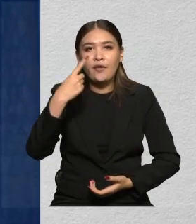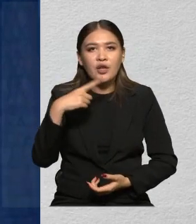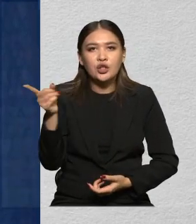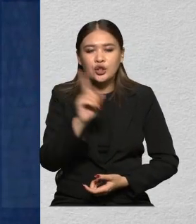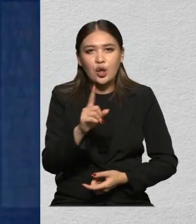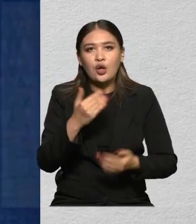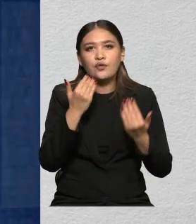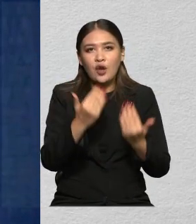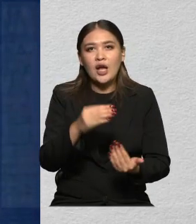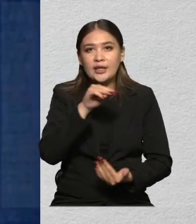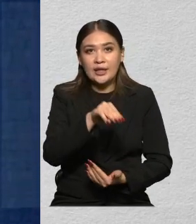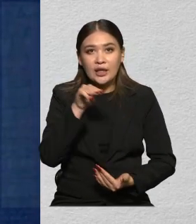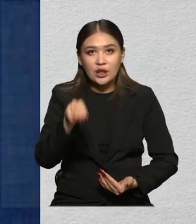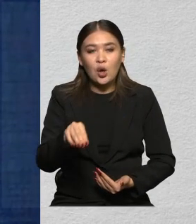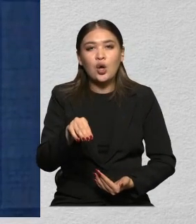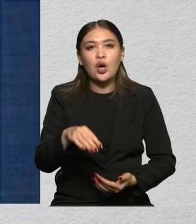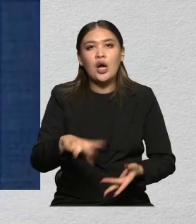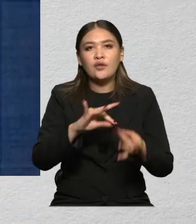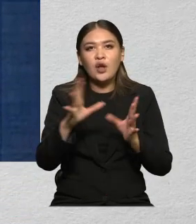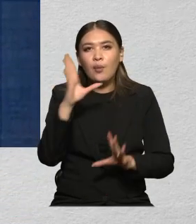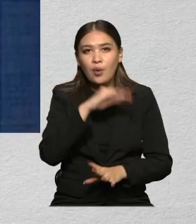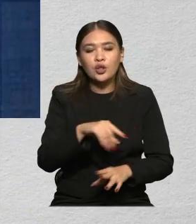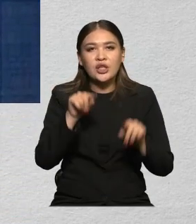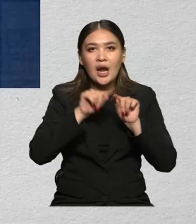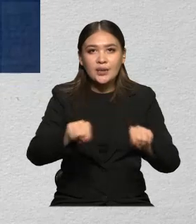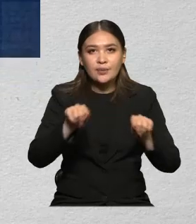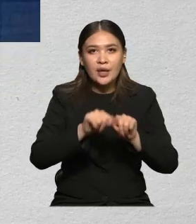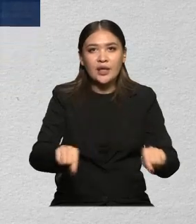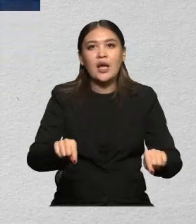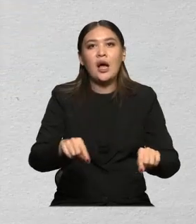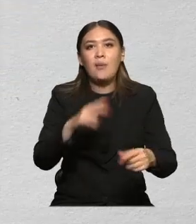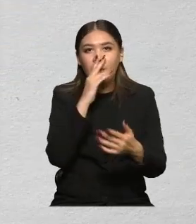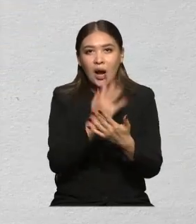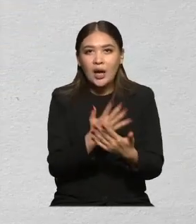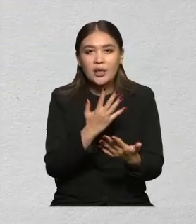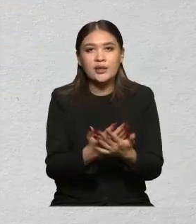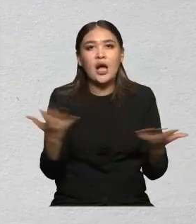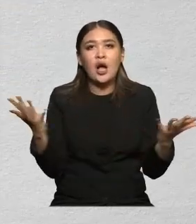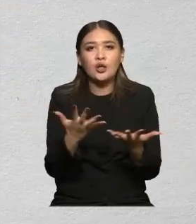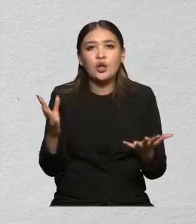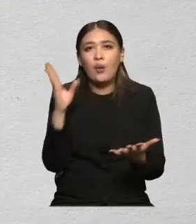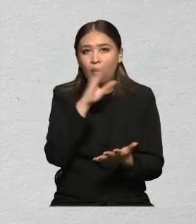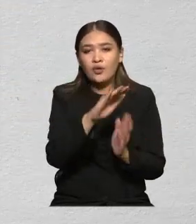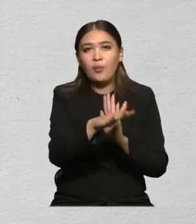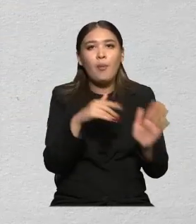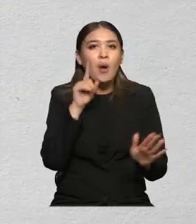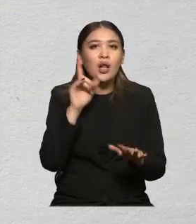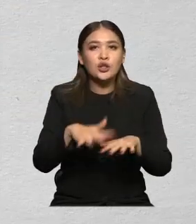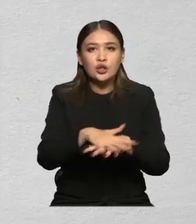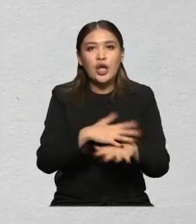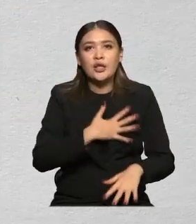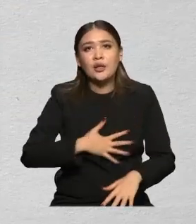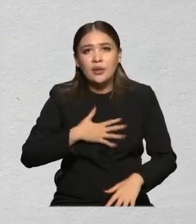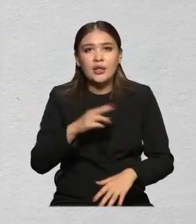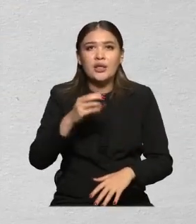что алгоритмы ТикТока якобы способствуют распространению контента, который может вызвать у молодежи тревогу